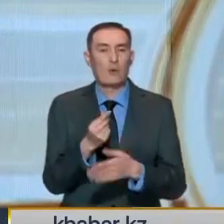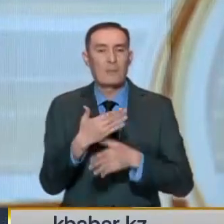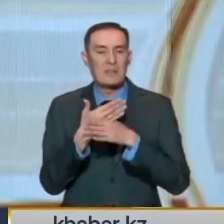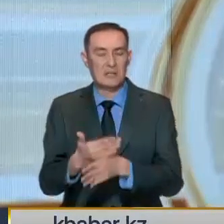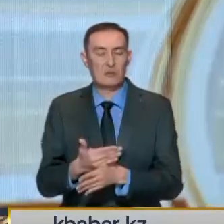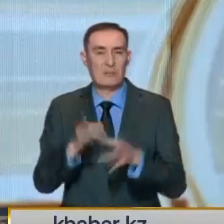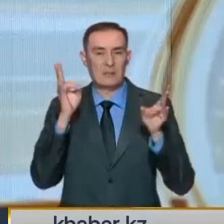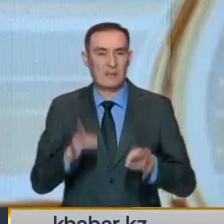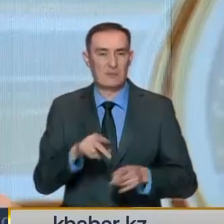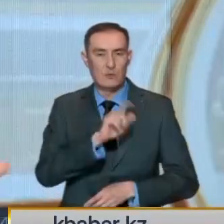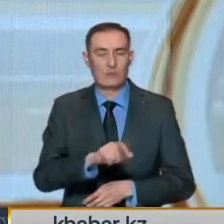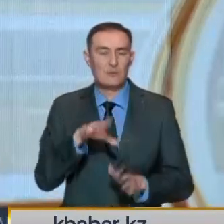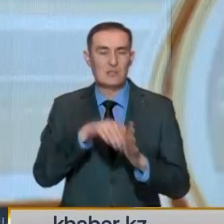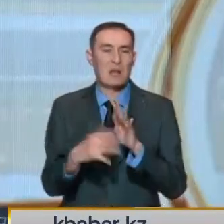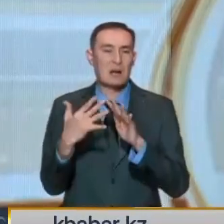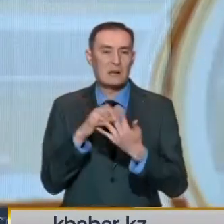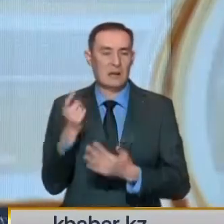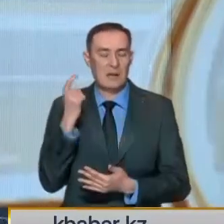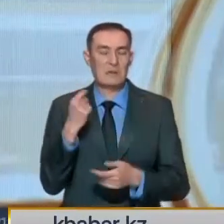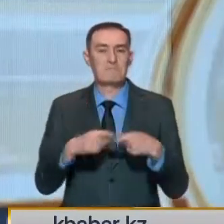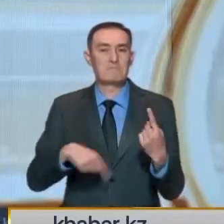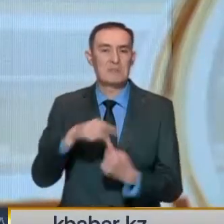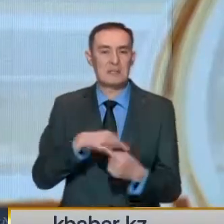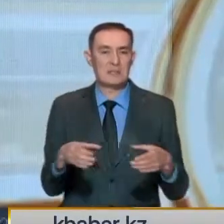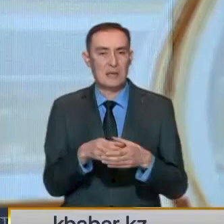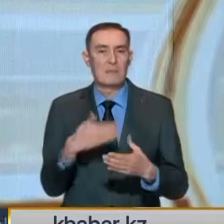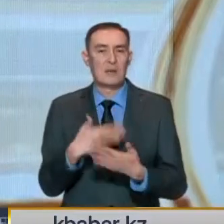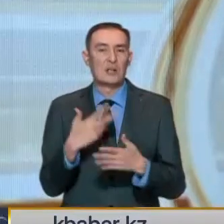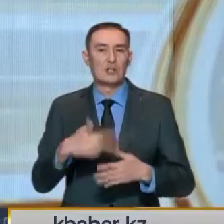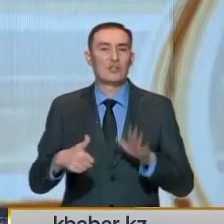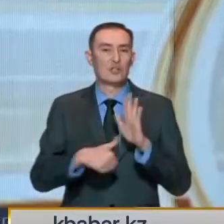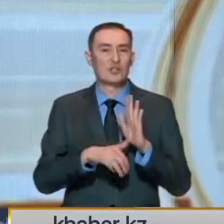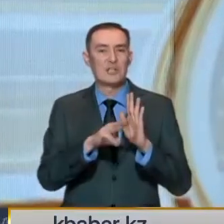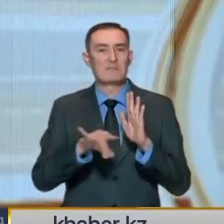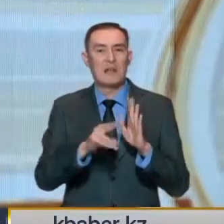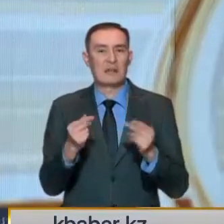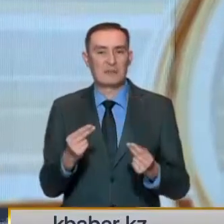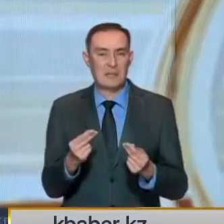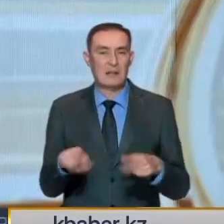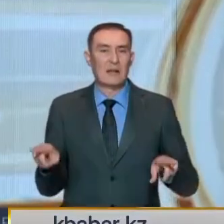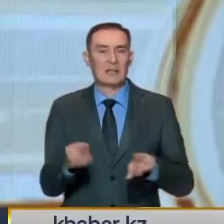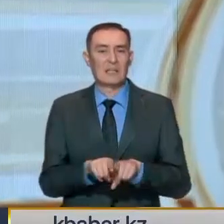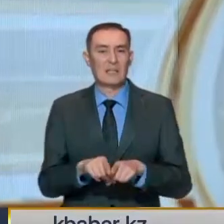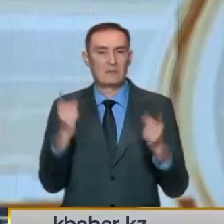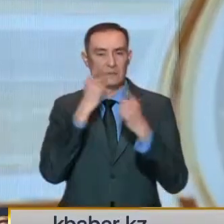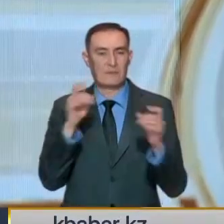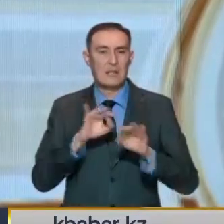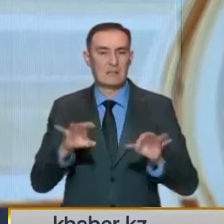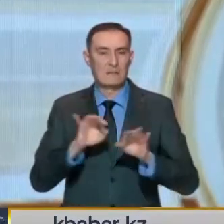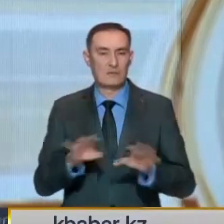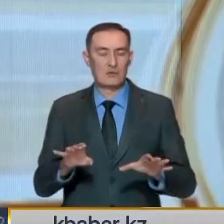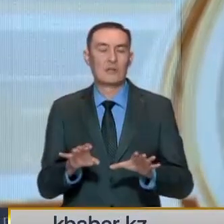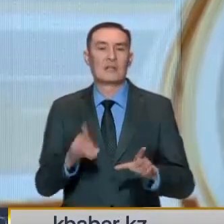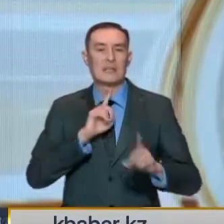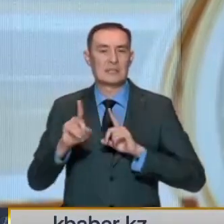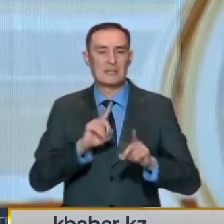компенсации пострадавшим, в том числе аграриям и субъектам малого и среднего бизнеса, порядка 36 миллиардов тенге. Вот такие цифры